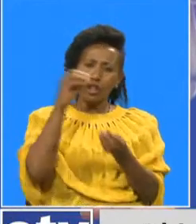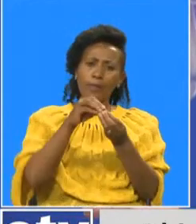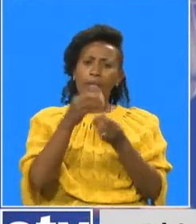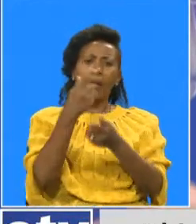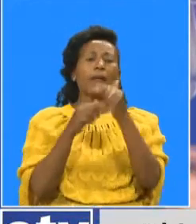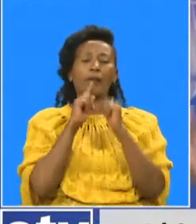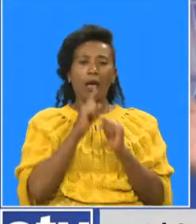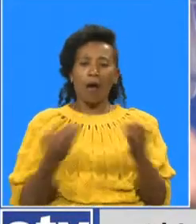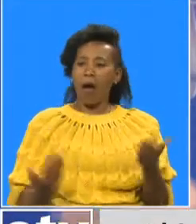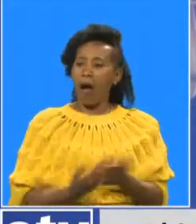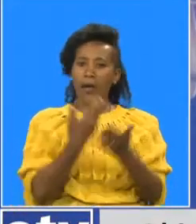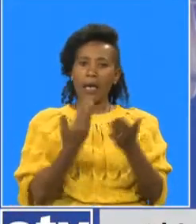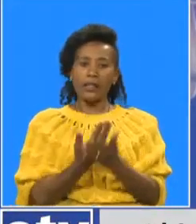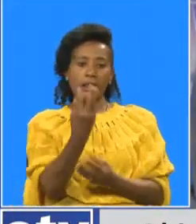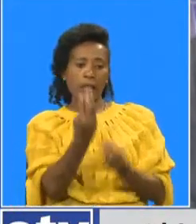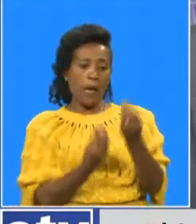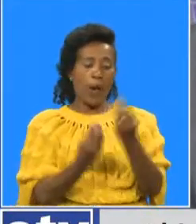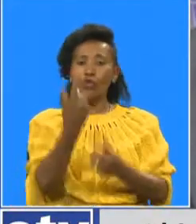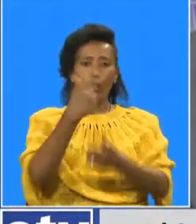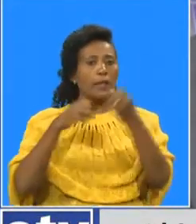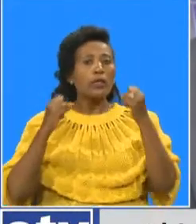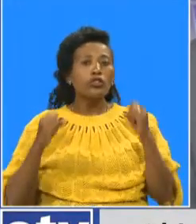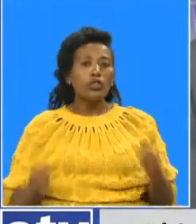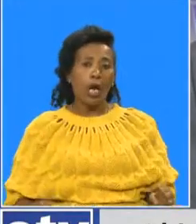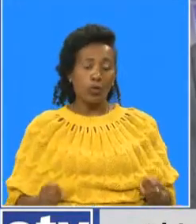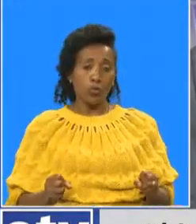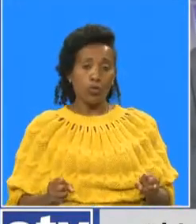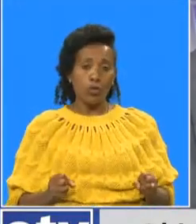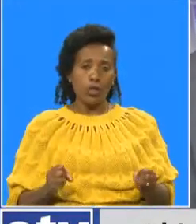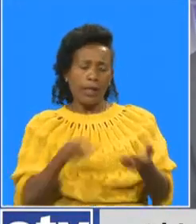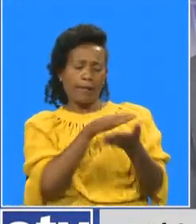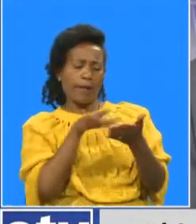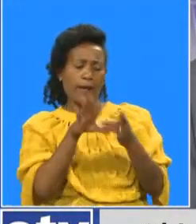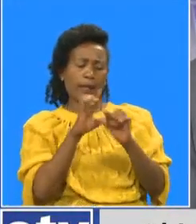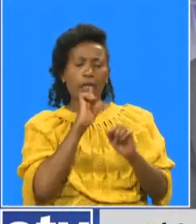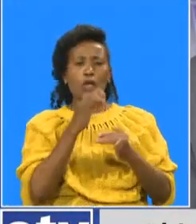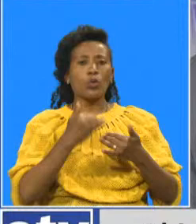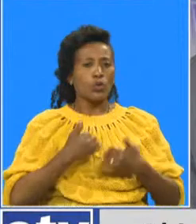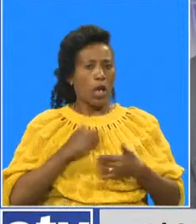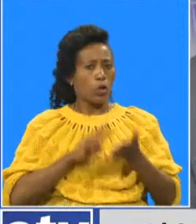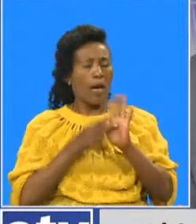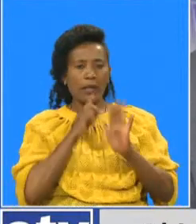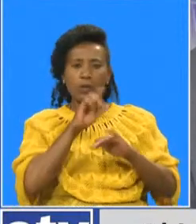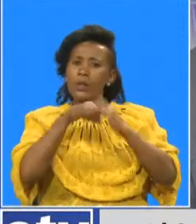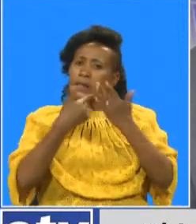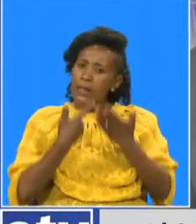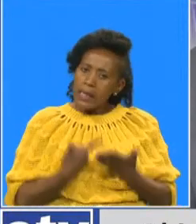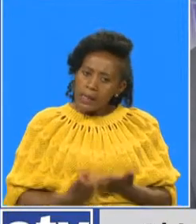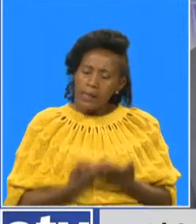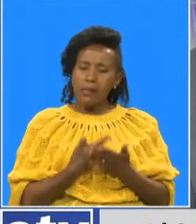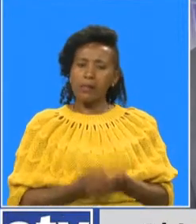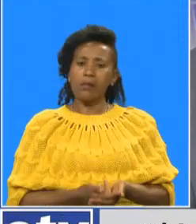ነው የሚሄደው። አዳዲስ ማርኬቶችም ሊመጡ ይችላሉ ኦልሬዲ አሰስ የተደረጉም ስላሉ ማለት ነው። ስለዚህ